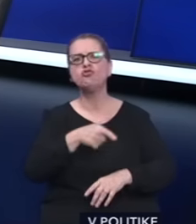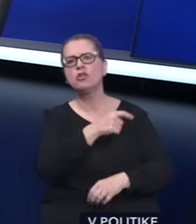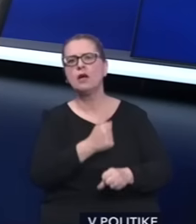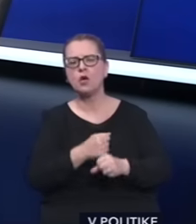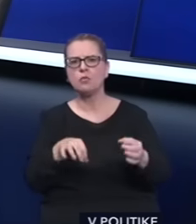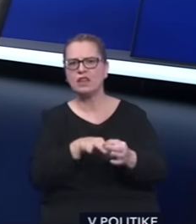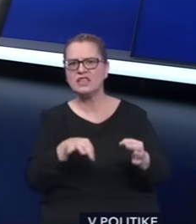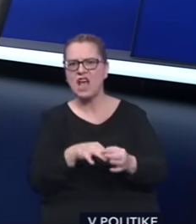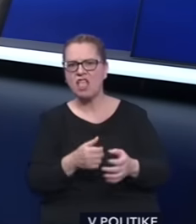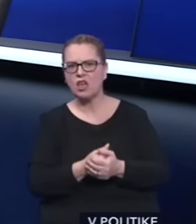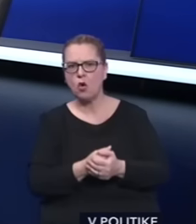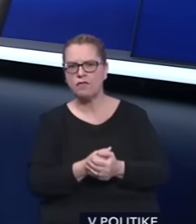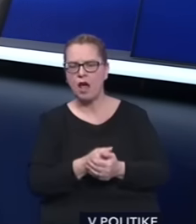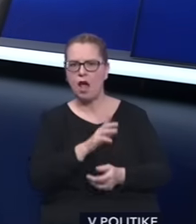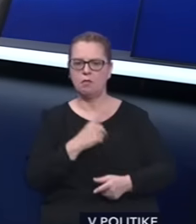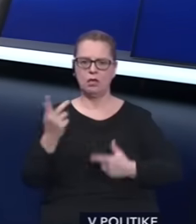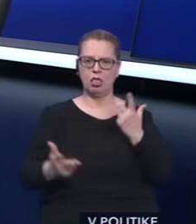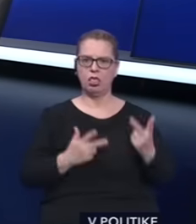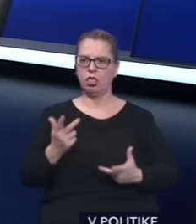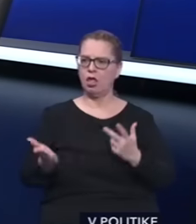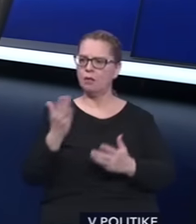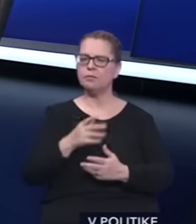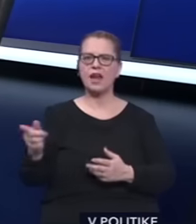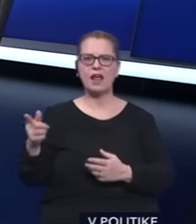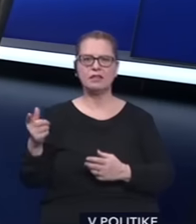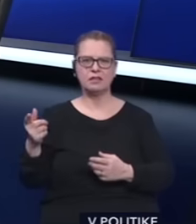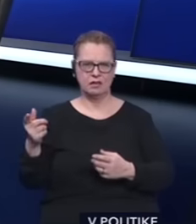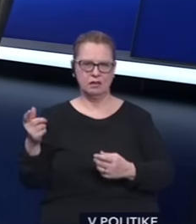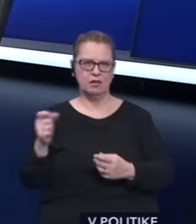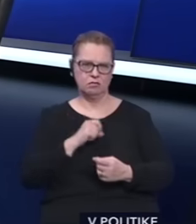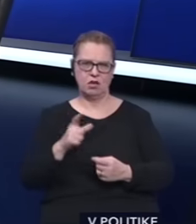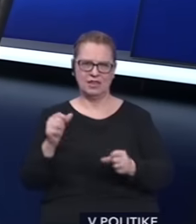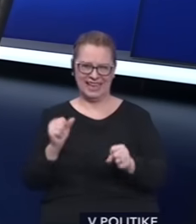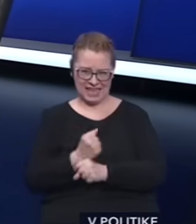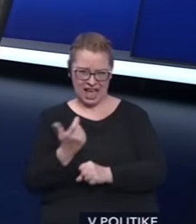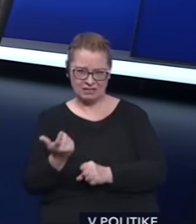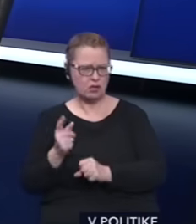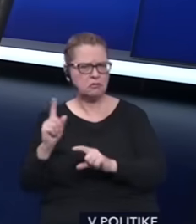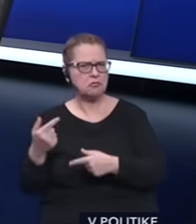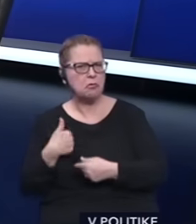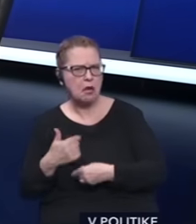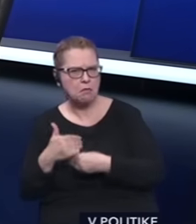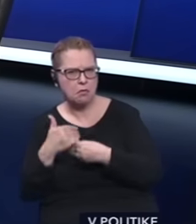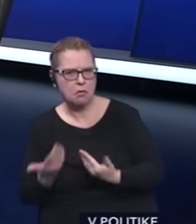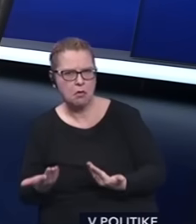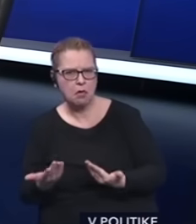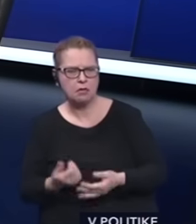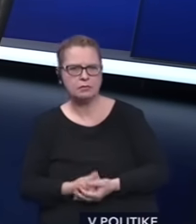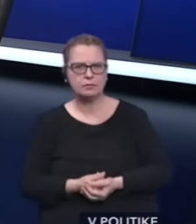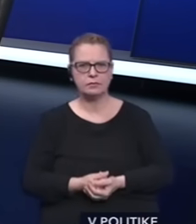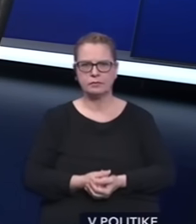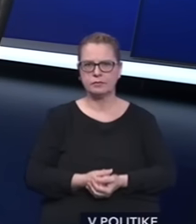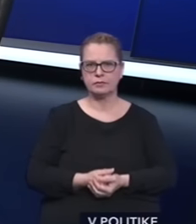Cigánikova? Len aby ste sa predvádzali pred Gajsenovcami a tí slávni Gajsenovci. No čo nám to pomohlo? Pán